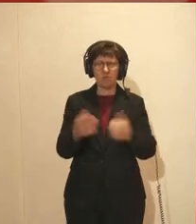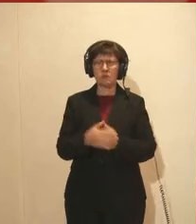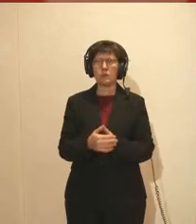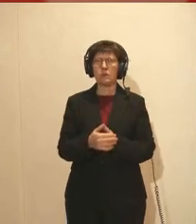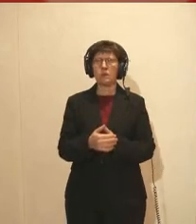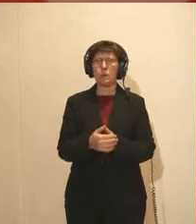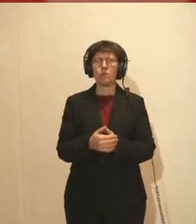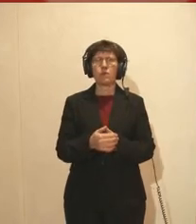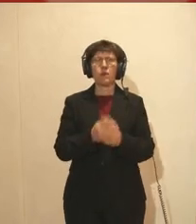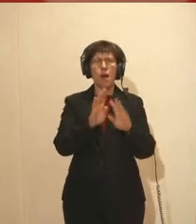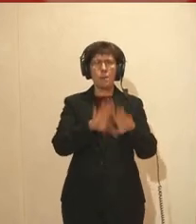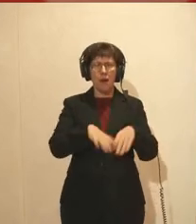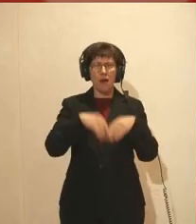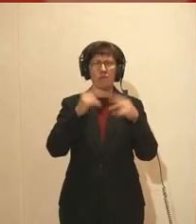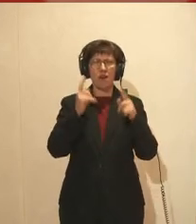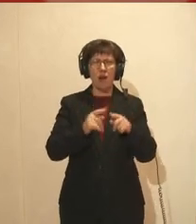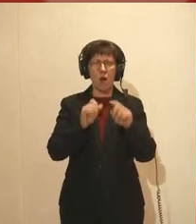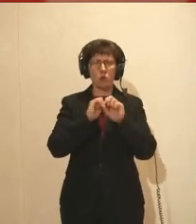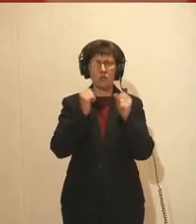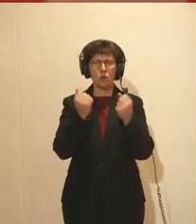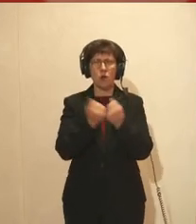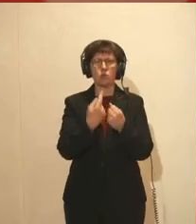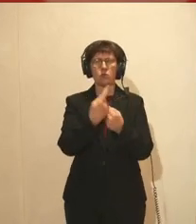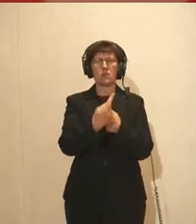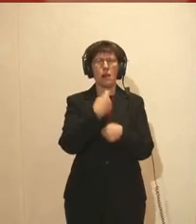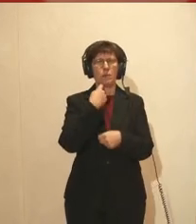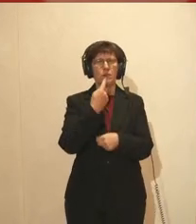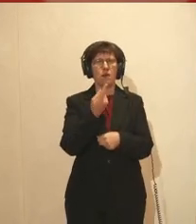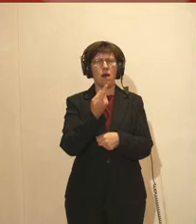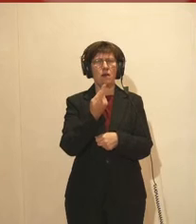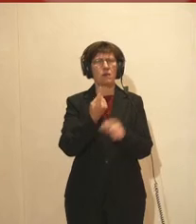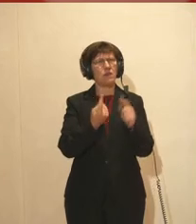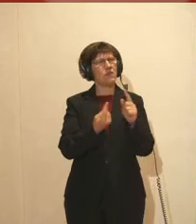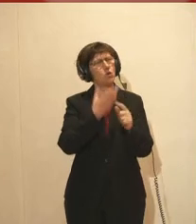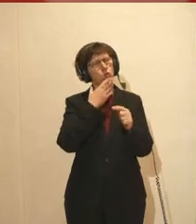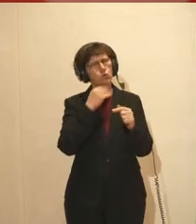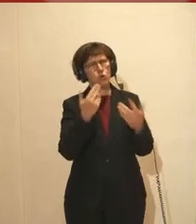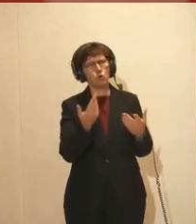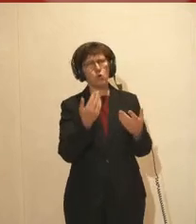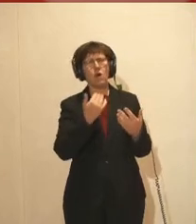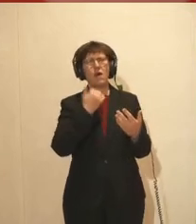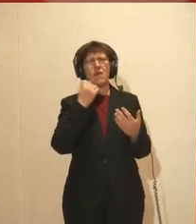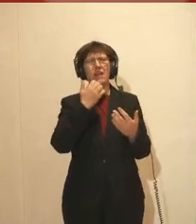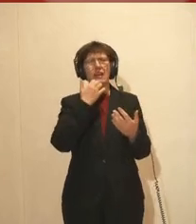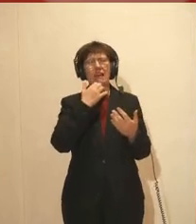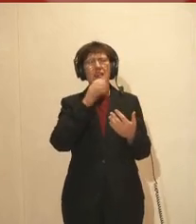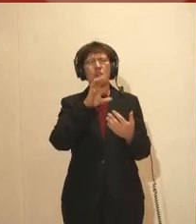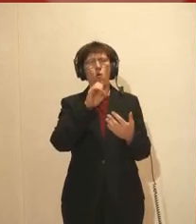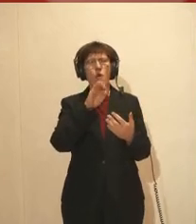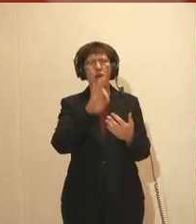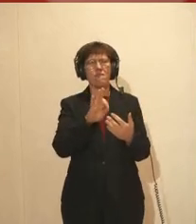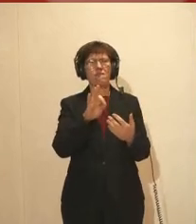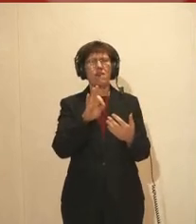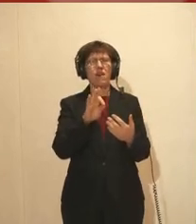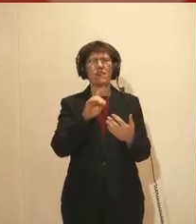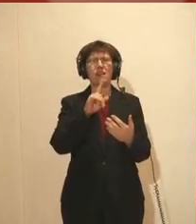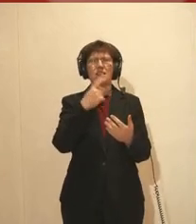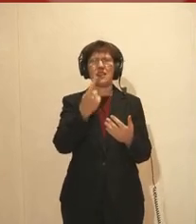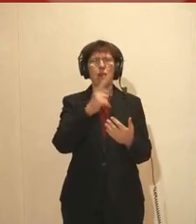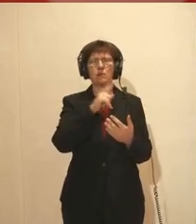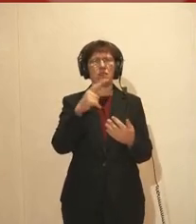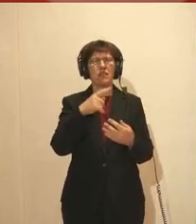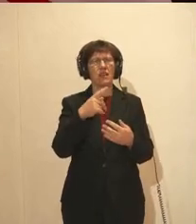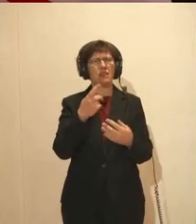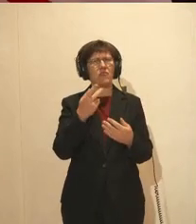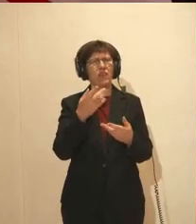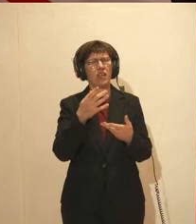am anfang auch habt ihr gesagt das fand ich auch schön die rede von urlaub da wird euch wahrscheinlich wenig überraschend weil ihr natürlich